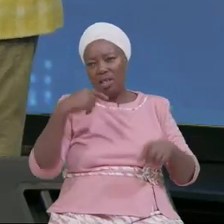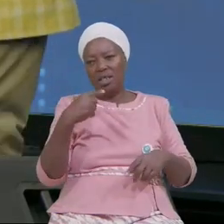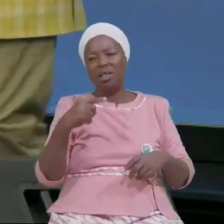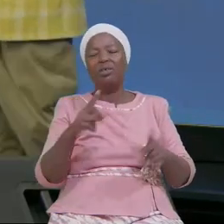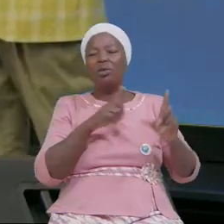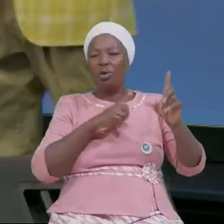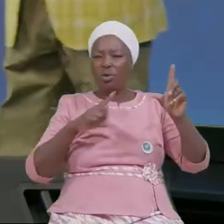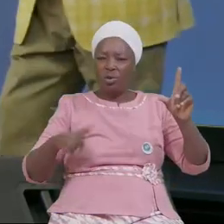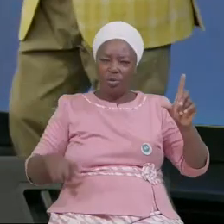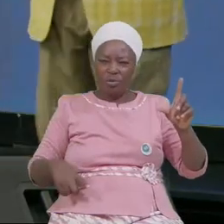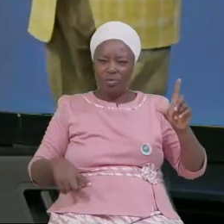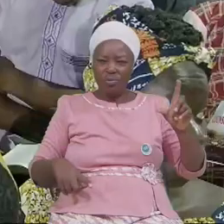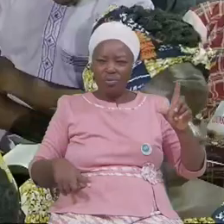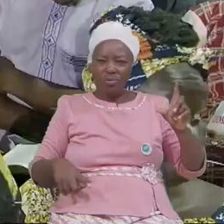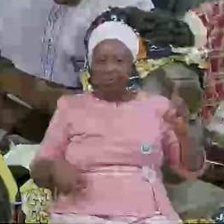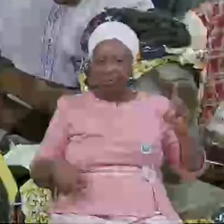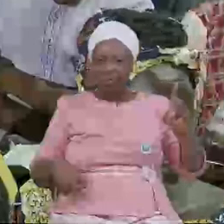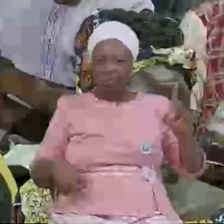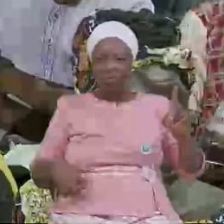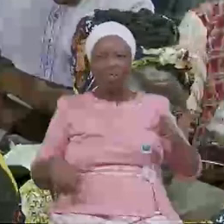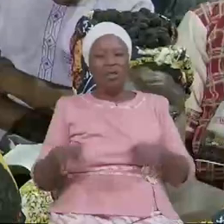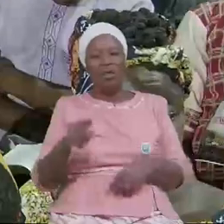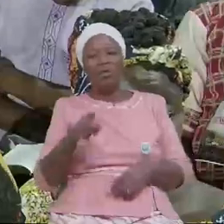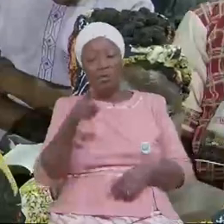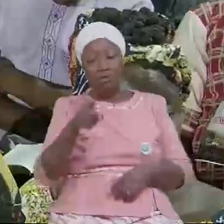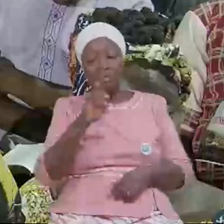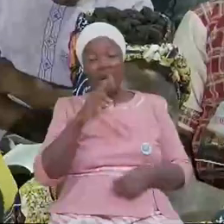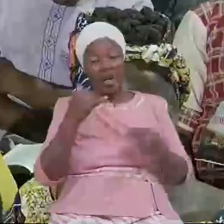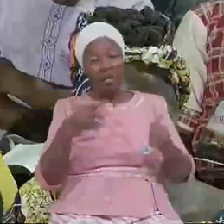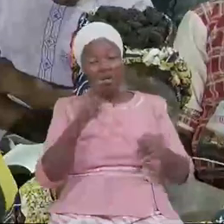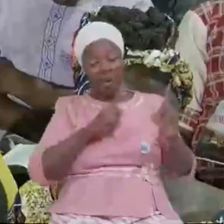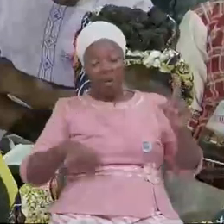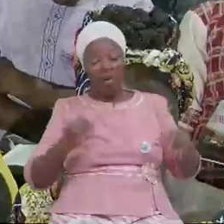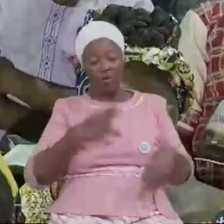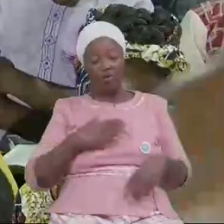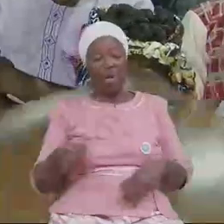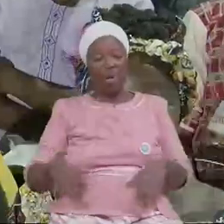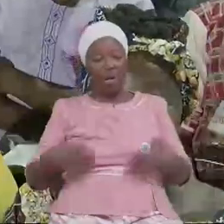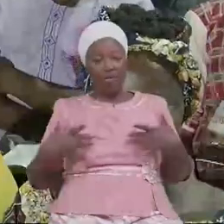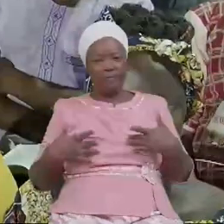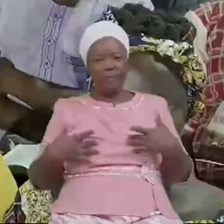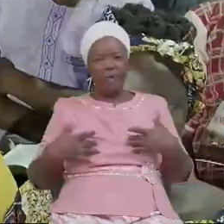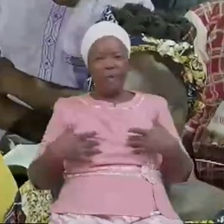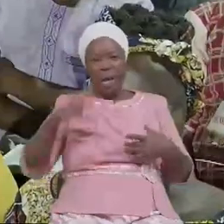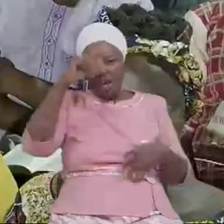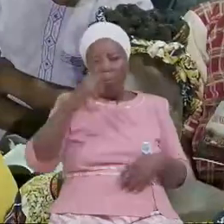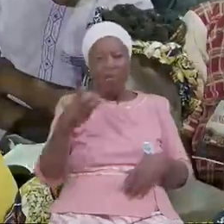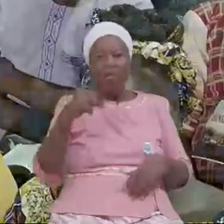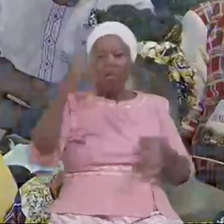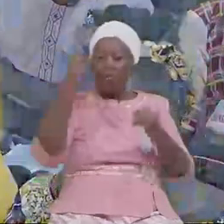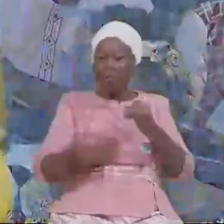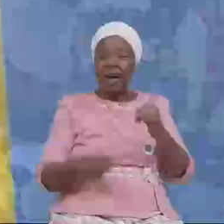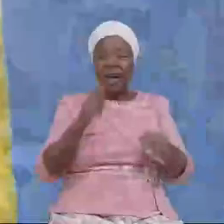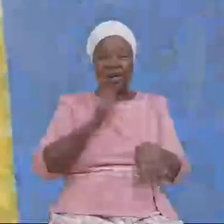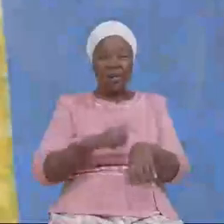il a dit, tu es maintenant le Seigneur de ma vie. Il était à l'étape finale